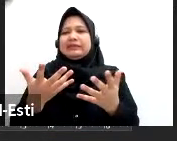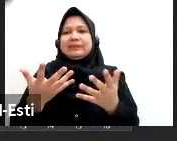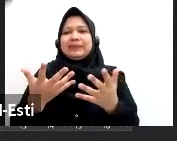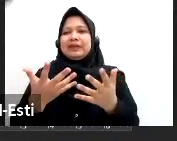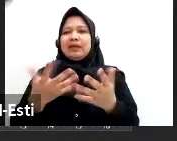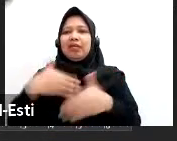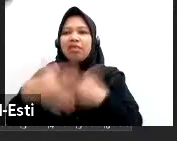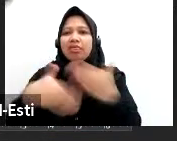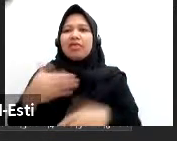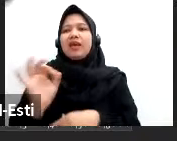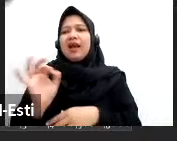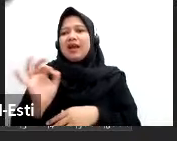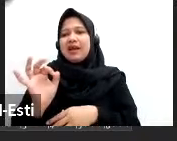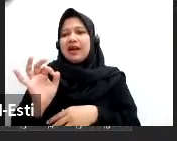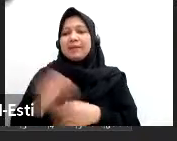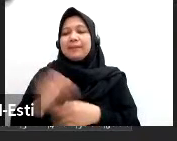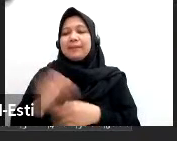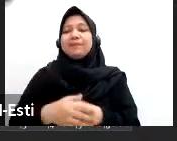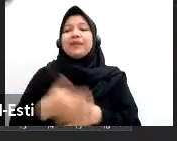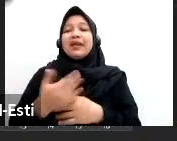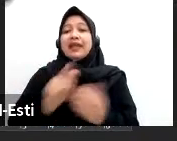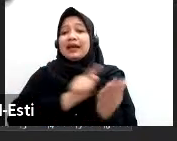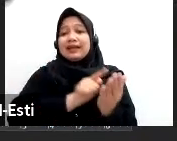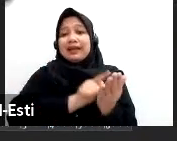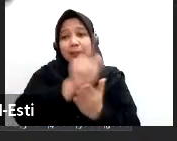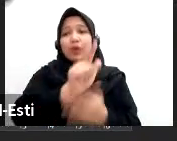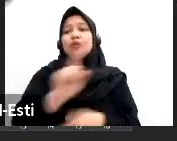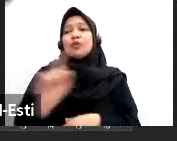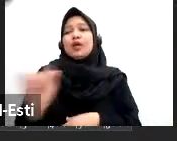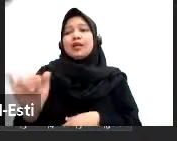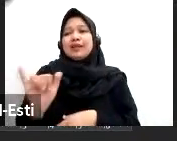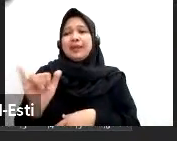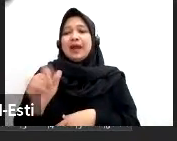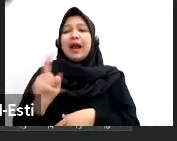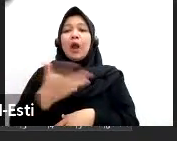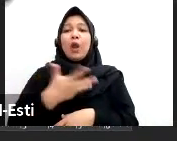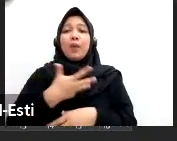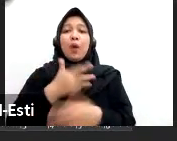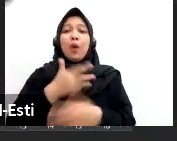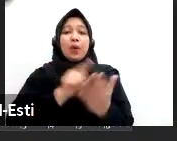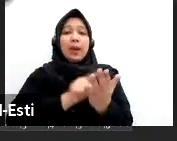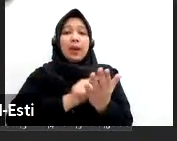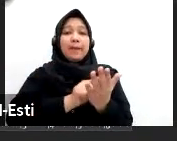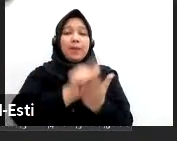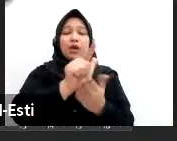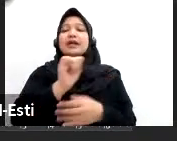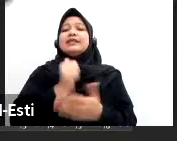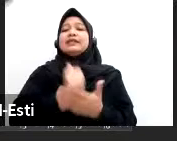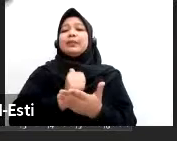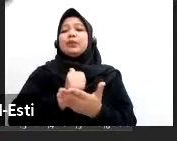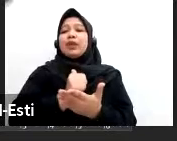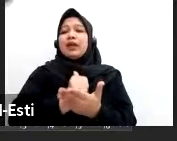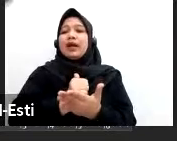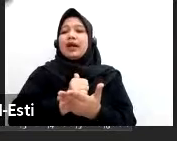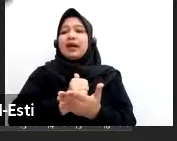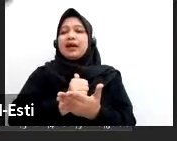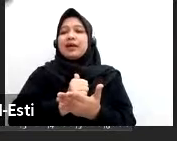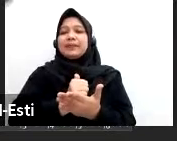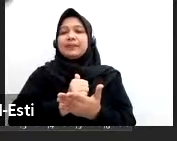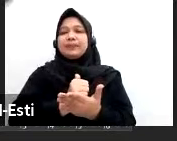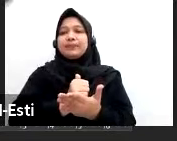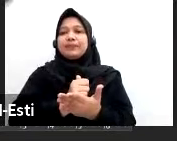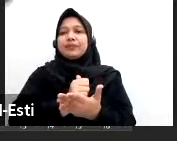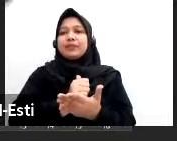pengaduan pengaduan juga seperti itu Jadi kalau mau mengadopsi disebut saya sudah sudah tidak perlu lagi